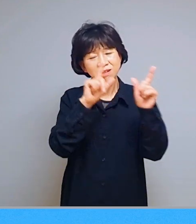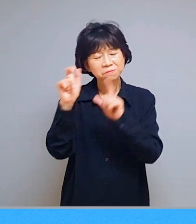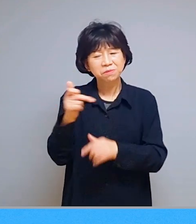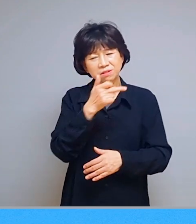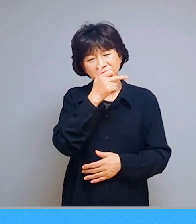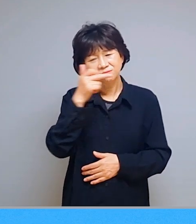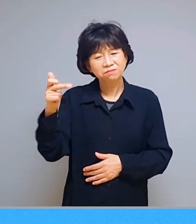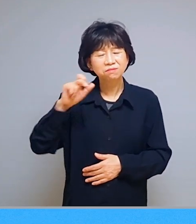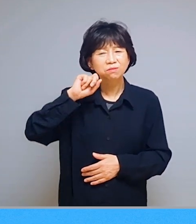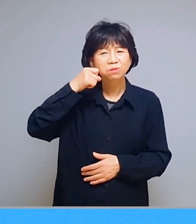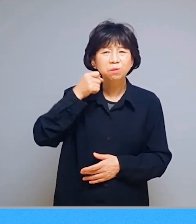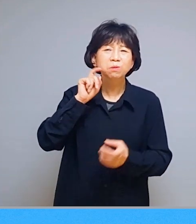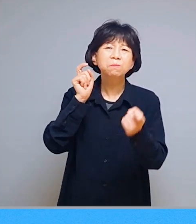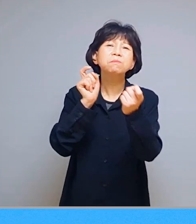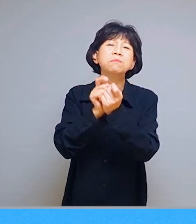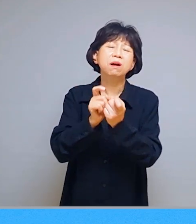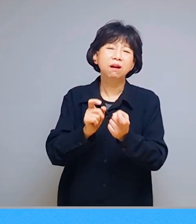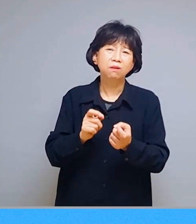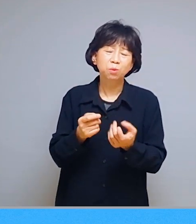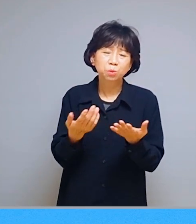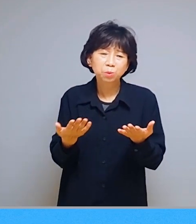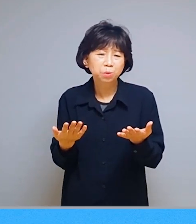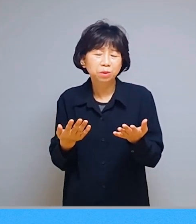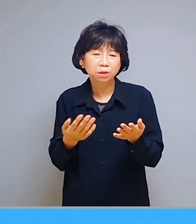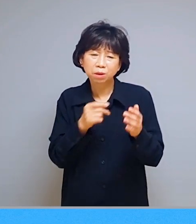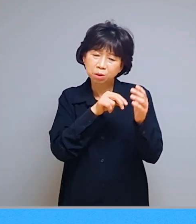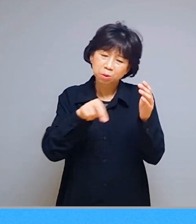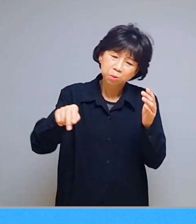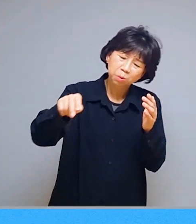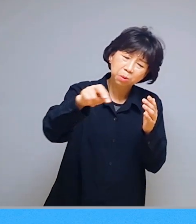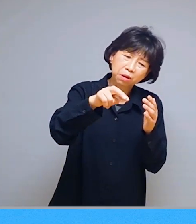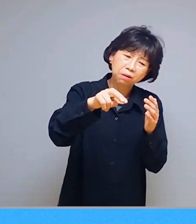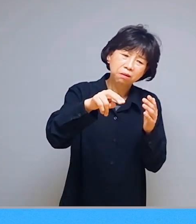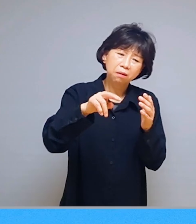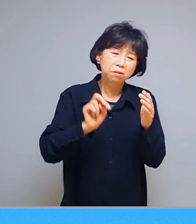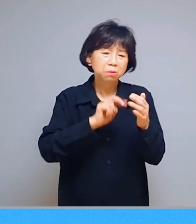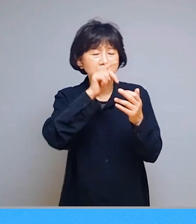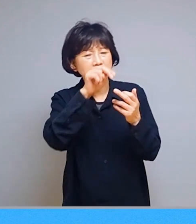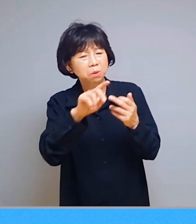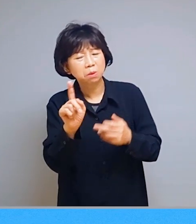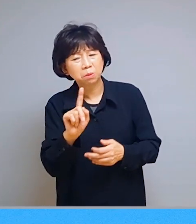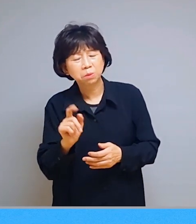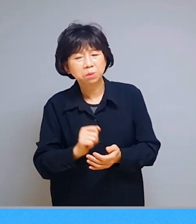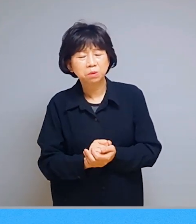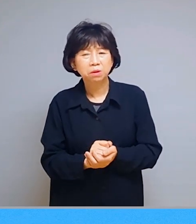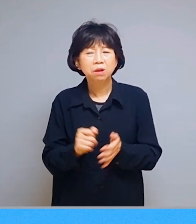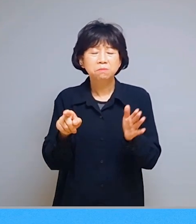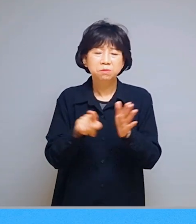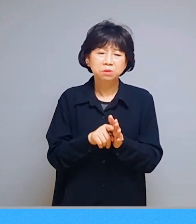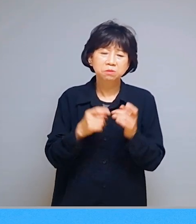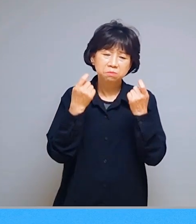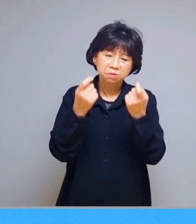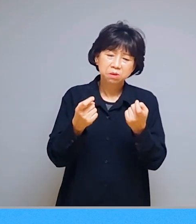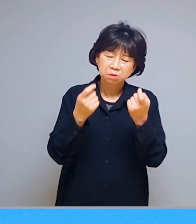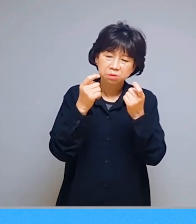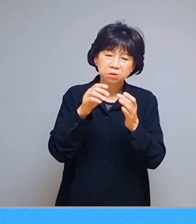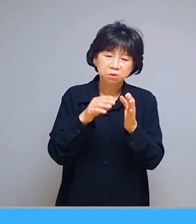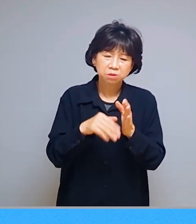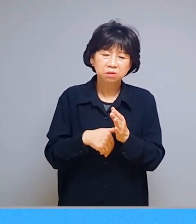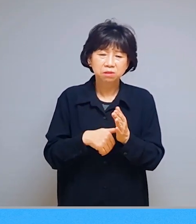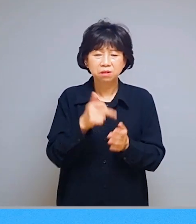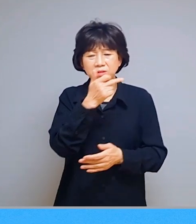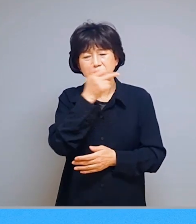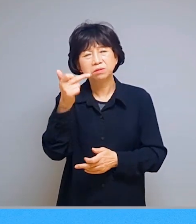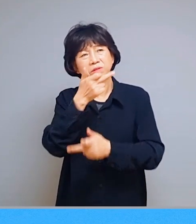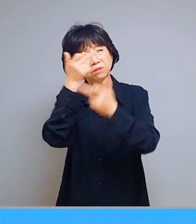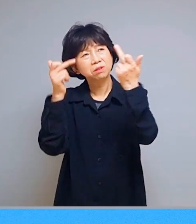갈까? 넘어서 갈까? 이것도 엄두가 안 나는 거죠. 책에서 이런 내용이 있어요. 믿음의 여정에서 큰 산을 만날 때 우리는